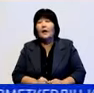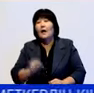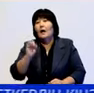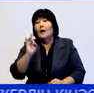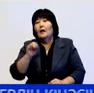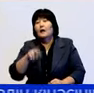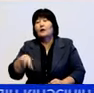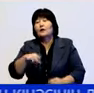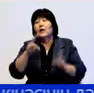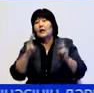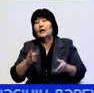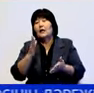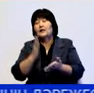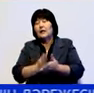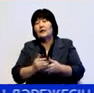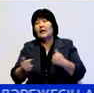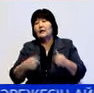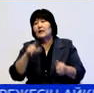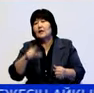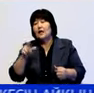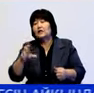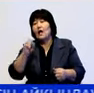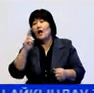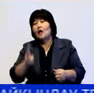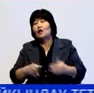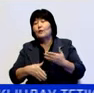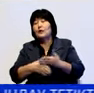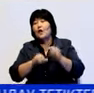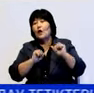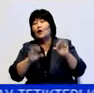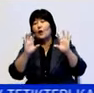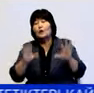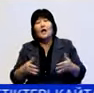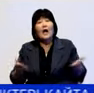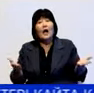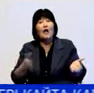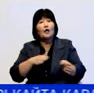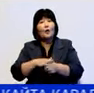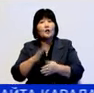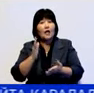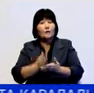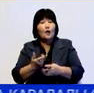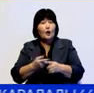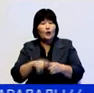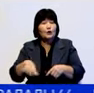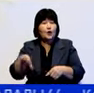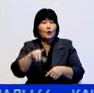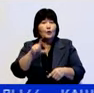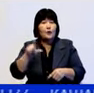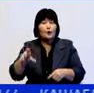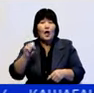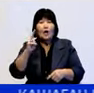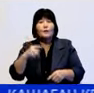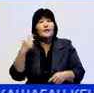Арал өңіріндегі қасірет салдарынан зардап шеккен азаматтарды әлеуметтік қорғау туралы заң қалай орындалып отыр? Осы өңір тұрғындарының